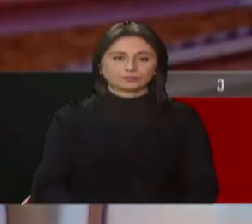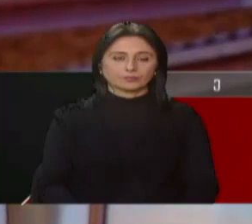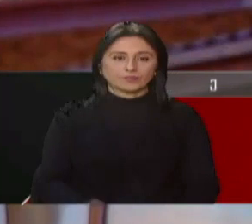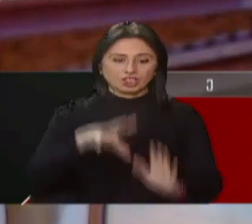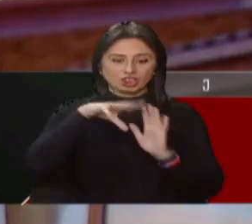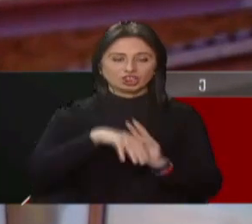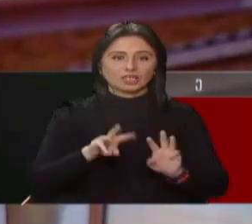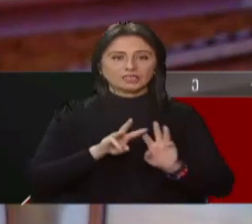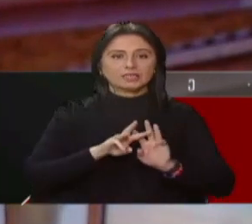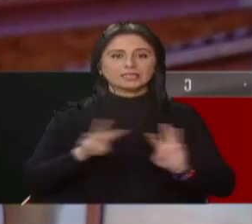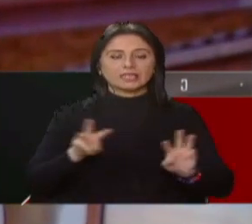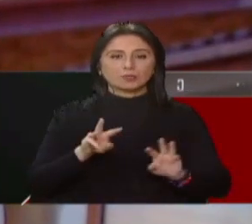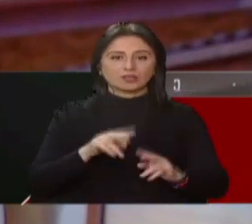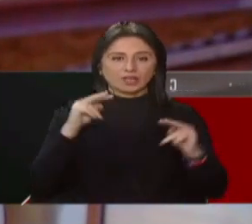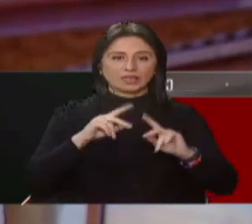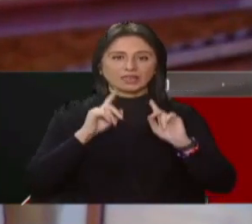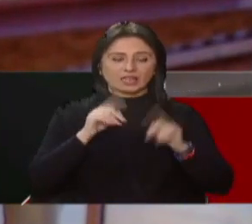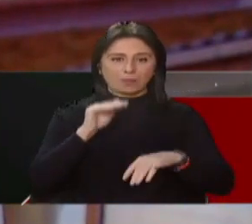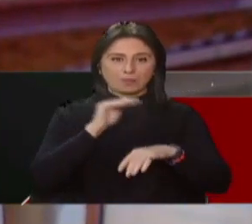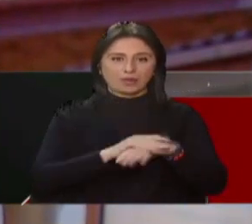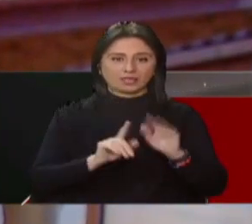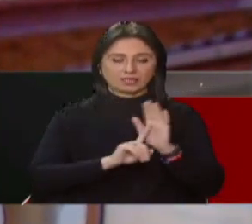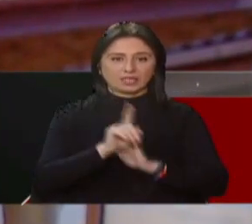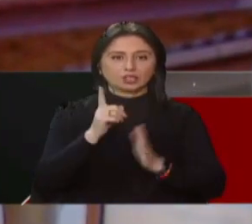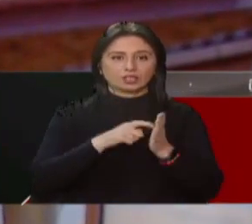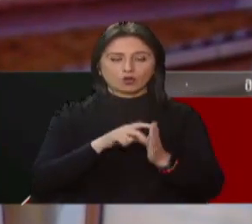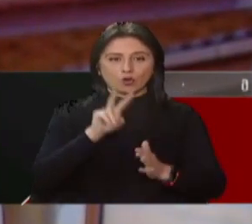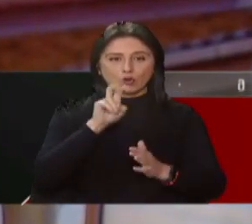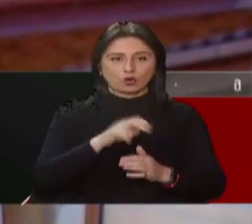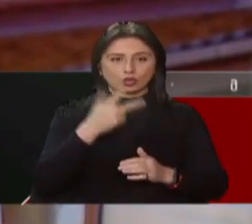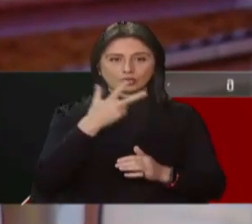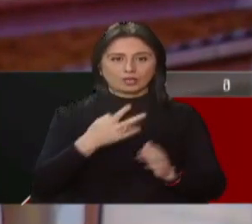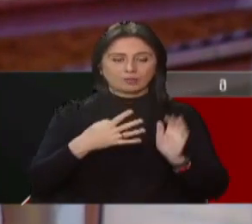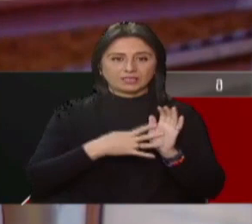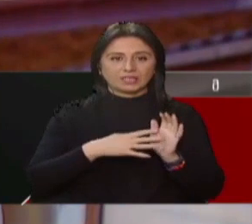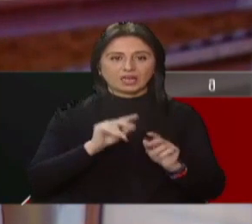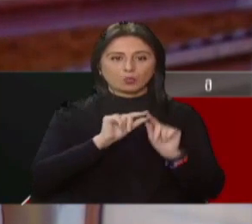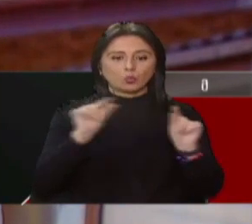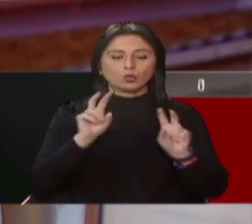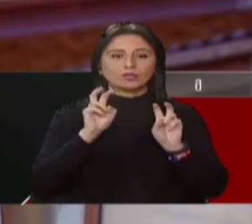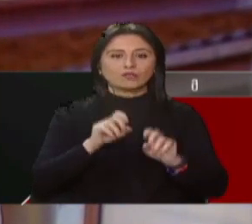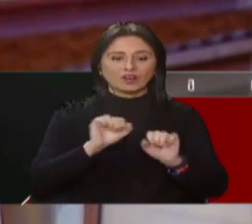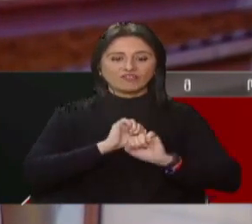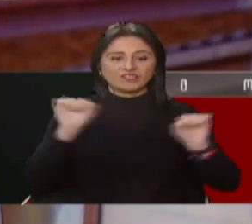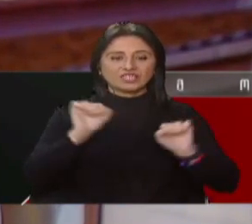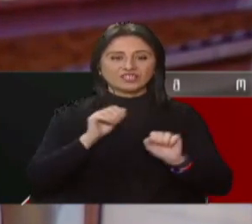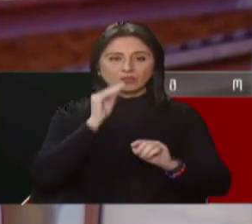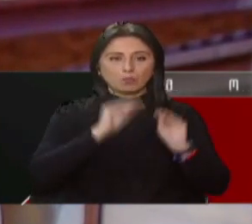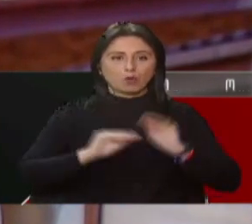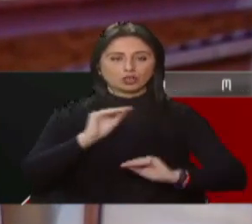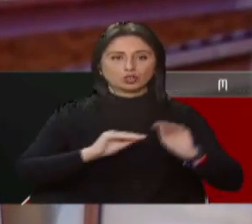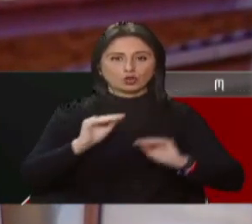მარიამ, შინაგან საქმეთა სამინისტრომ დაადასტურა, რომ ფაქტზე დაიწყო გამოძიება 229 მუხლით, რაც გულისხმობს ასაფეთქებელი